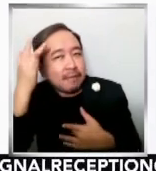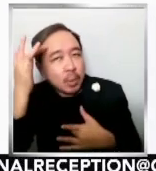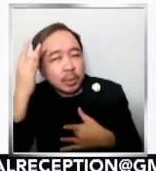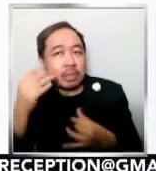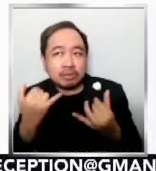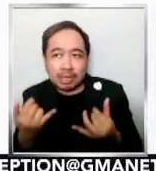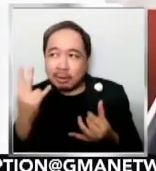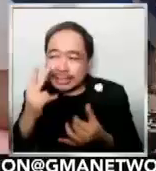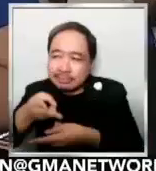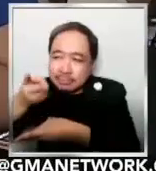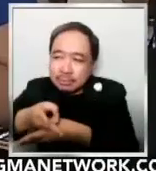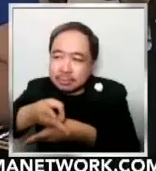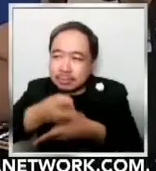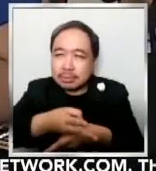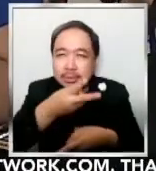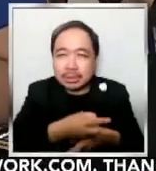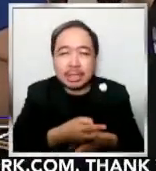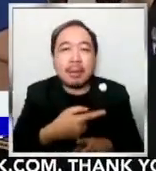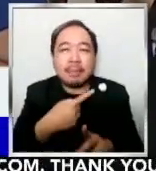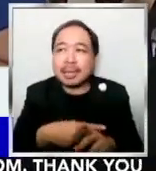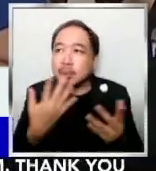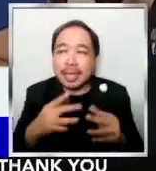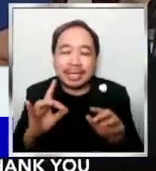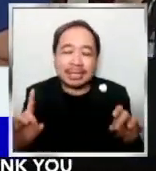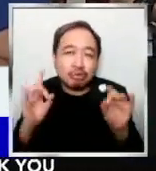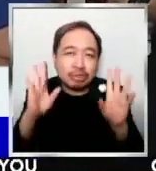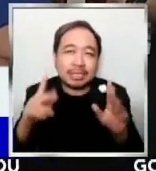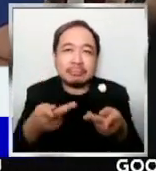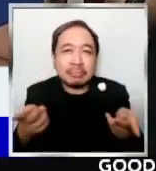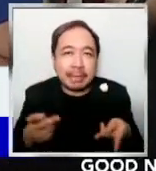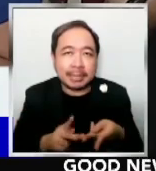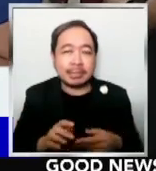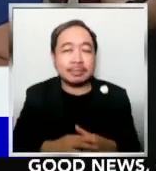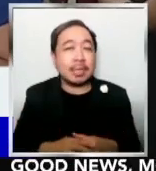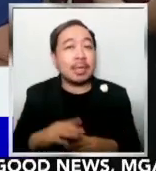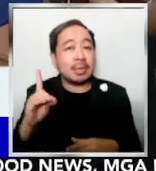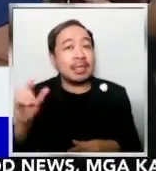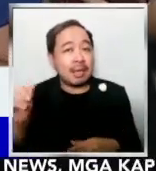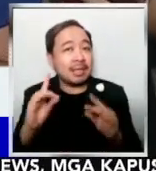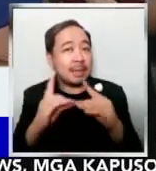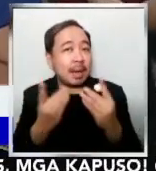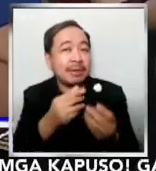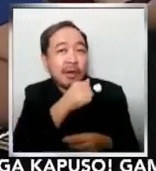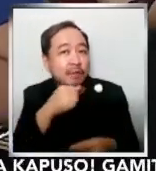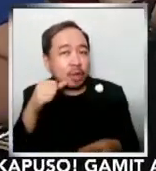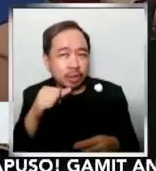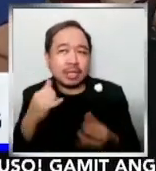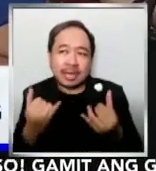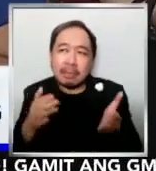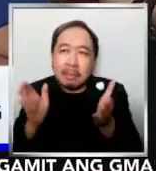nagre-risk mapping din sila. Kabilang din daw sa mga ikinakasang solusyon ng Department of Agriculture ang pagpapatupad ng kanilang Kadiwa on